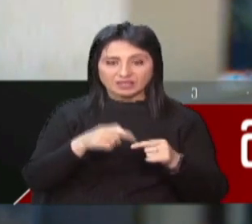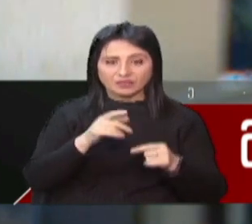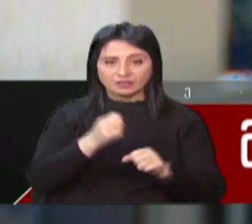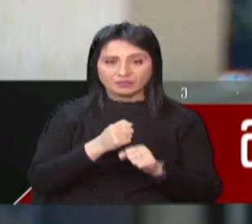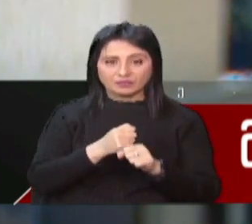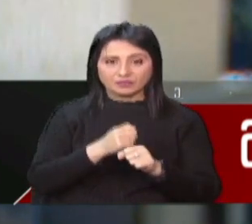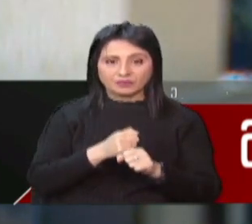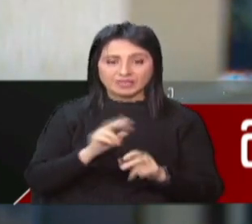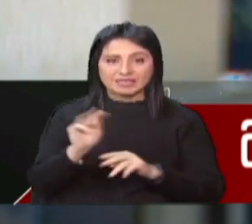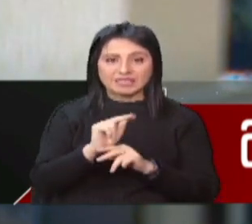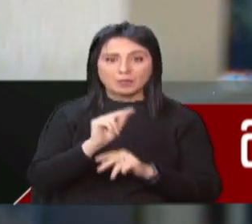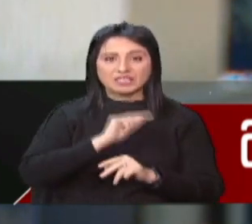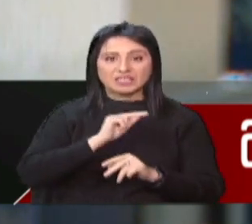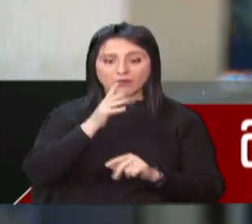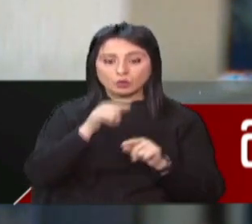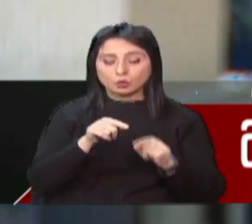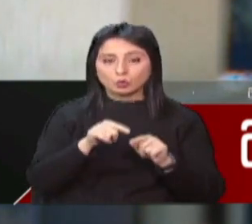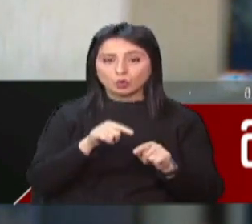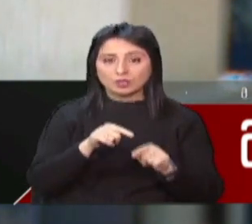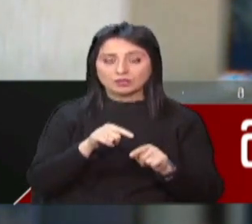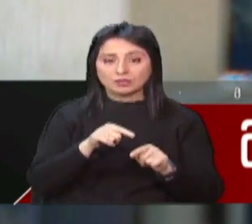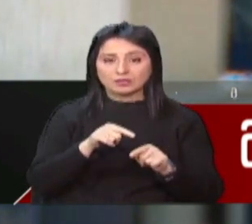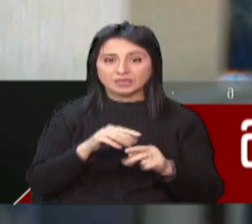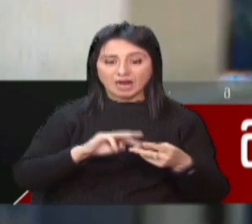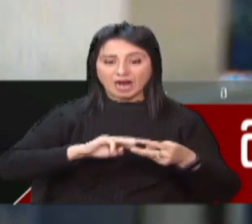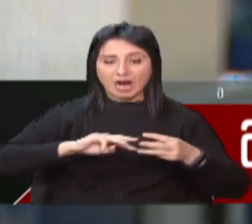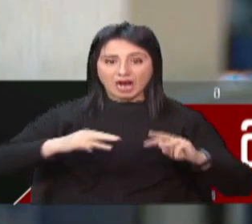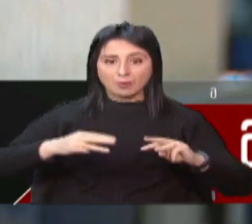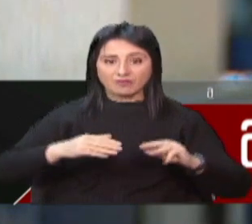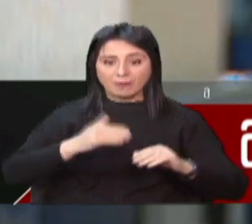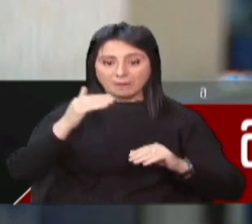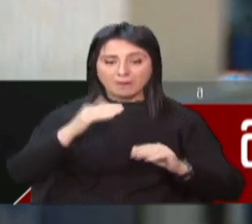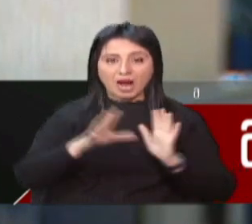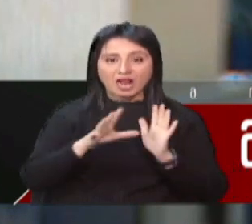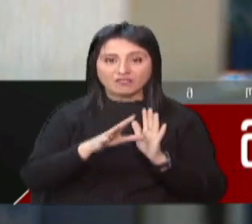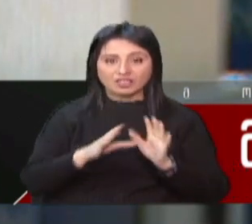რომ სარემონტო სამუშაოების დროს კაბელი, მაღალი